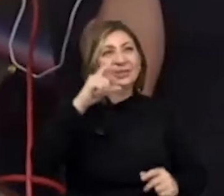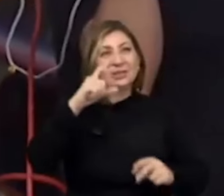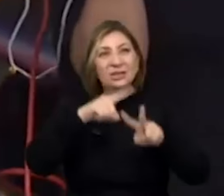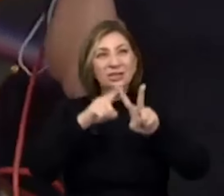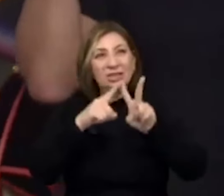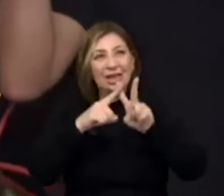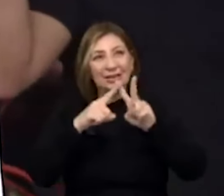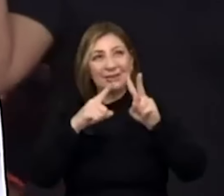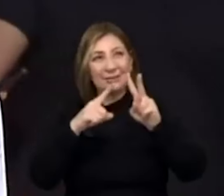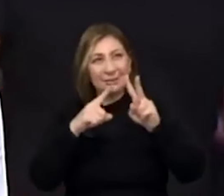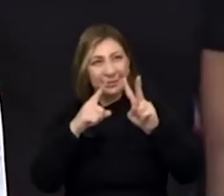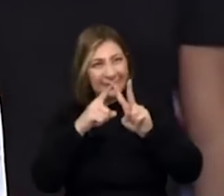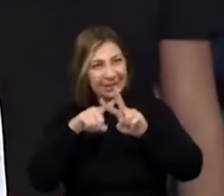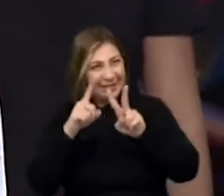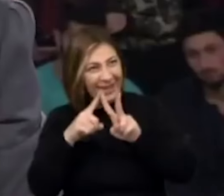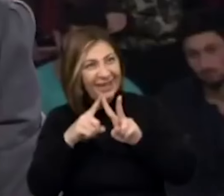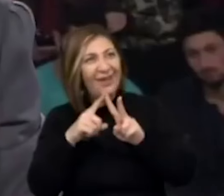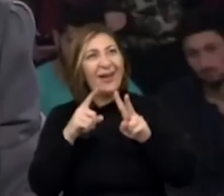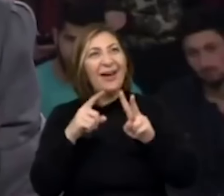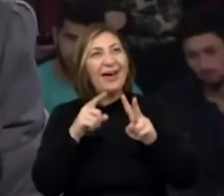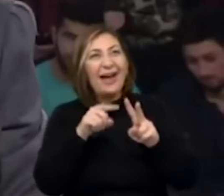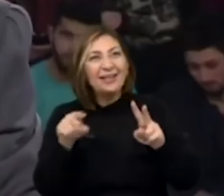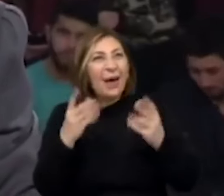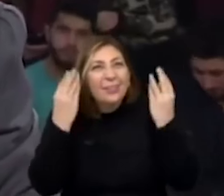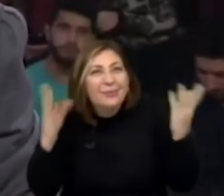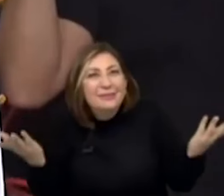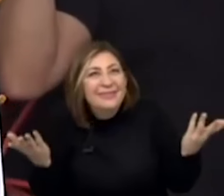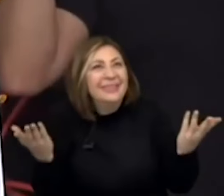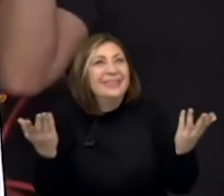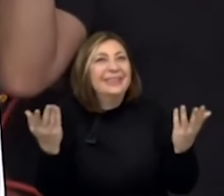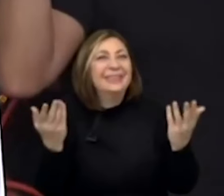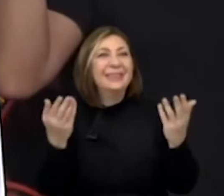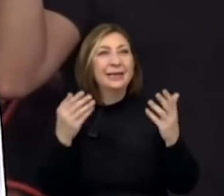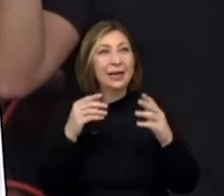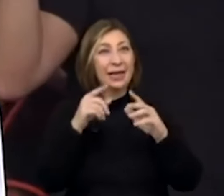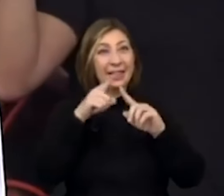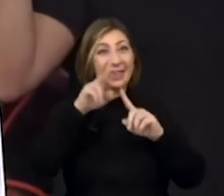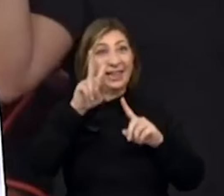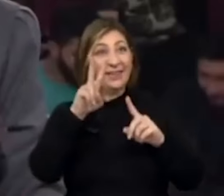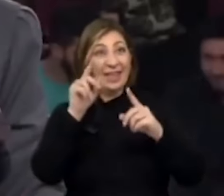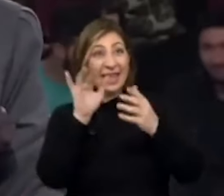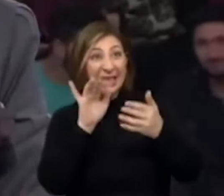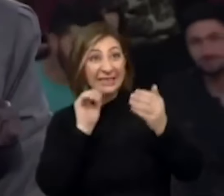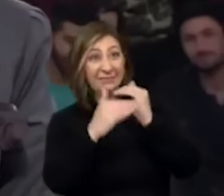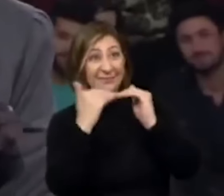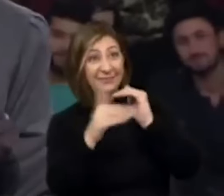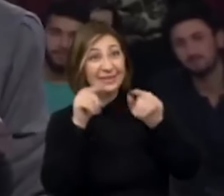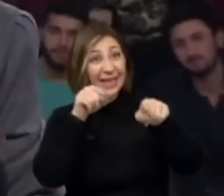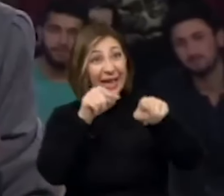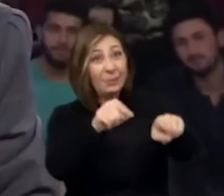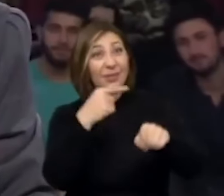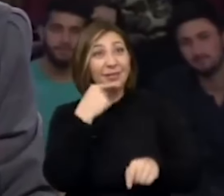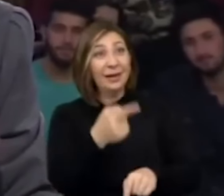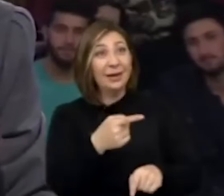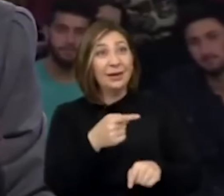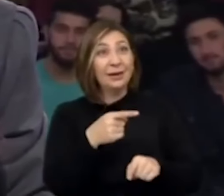Canan Altre Official. Ege, ne anladım ben bundan? Ekran başındakiler yazsınlar ve takip etsinler